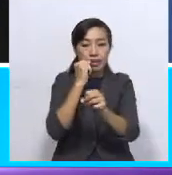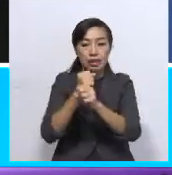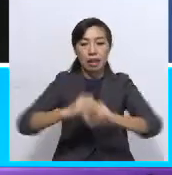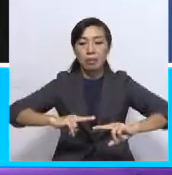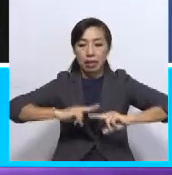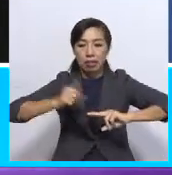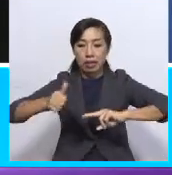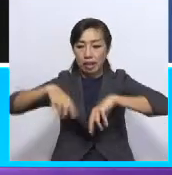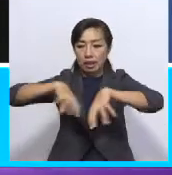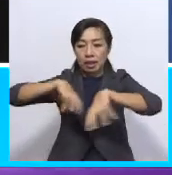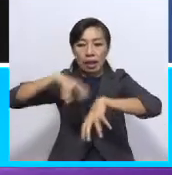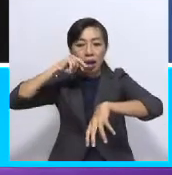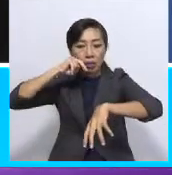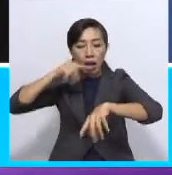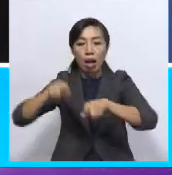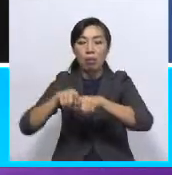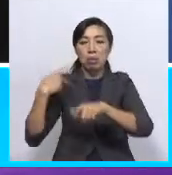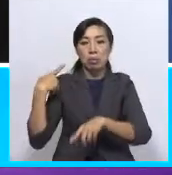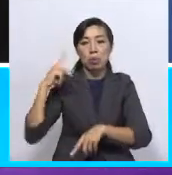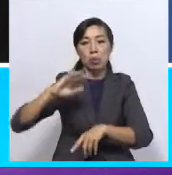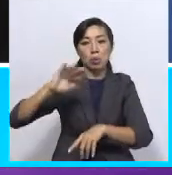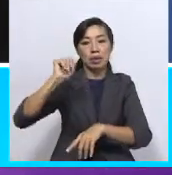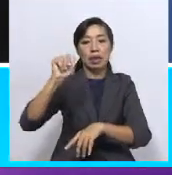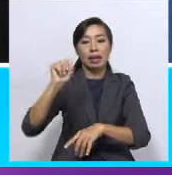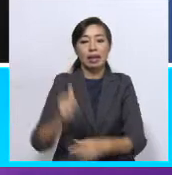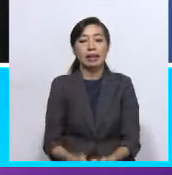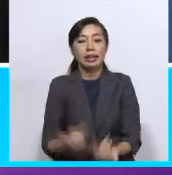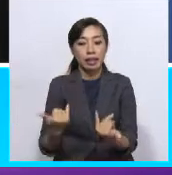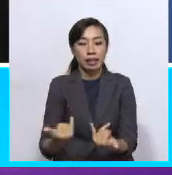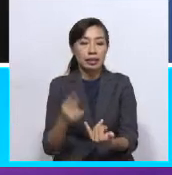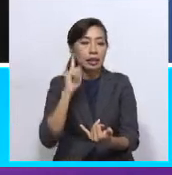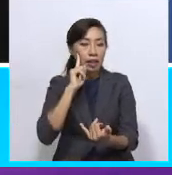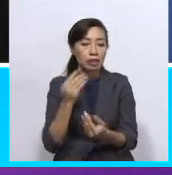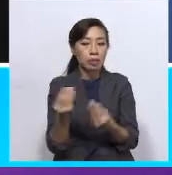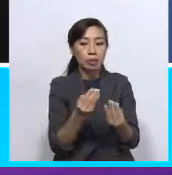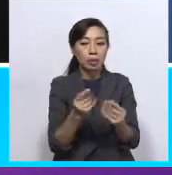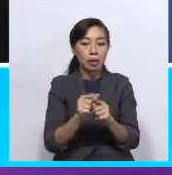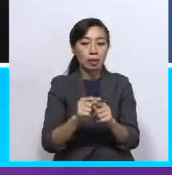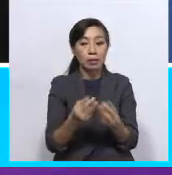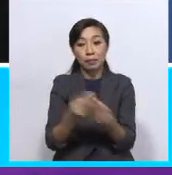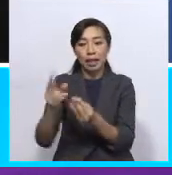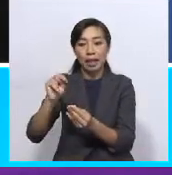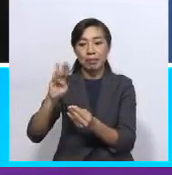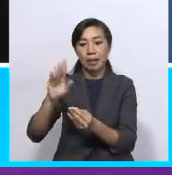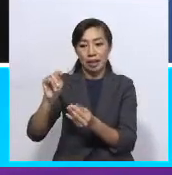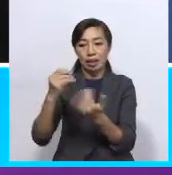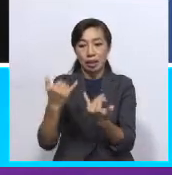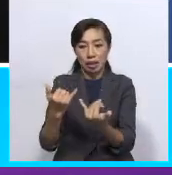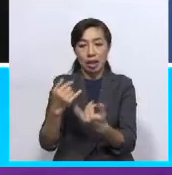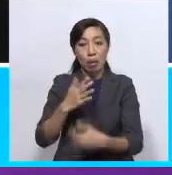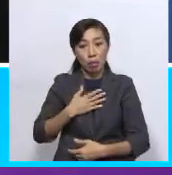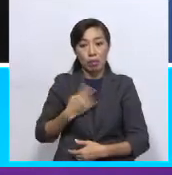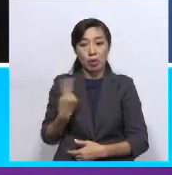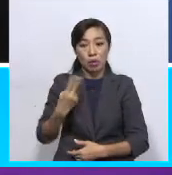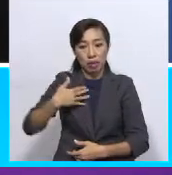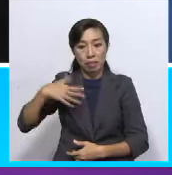นในเรื่องของการบริหารจัดการน้ำมาใช้ให้เกิดประโยชน์ได้เป็นอย่างดีครับช่วงนี้เชิญกลับไปที่คุณสถานุและคุณศิริลักษณ์เลยครับผมและพี่พิชานต้